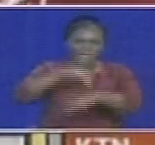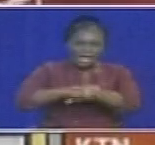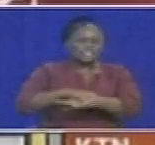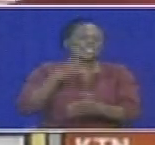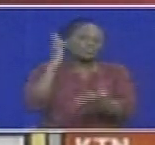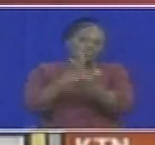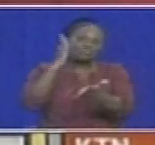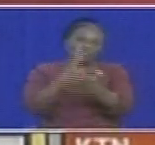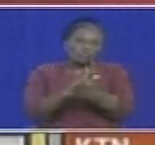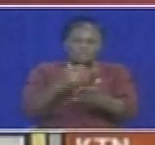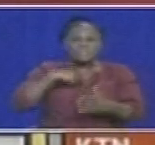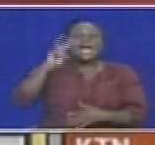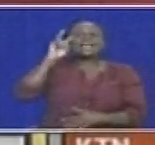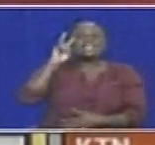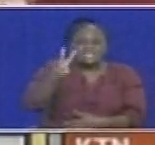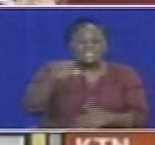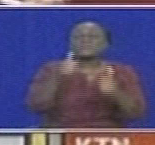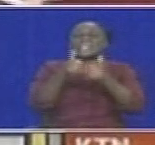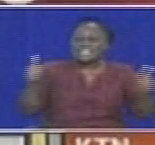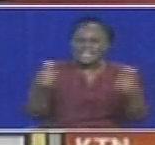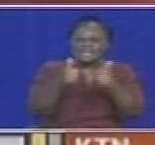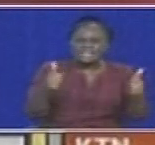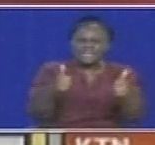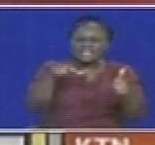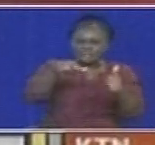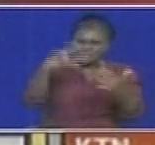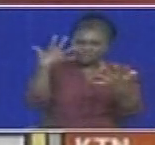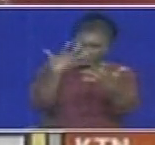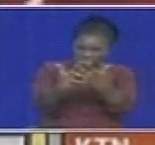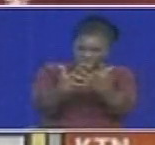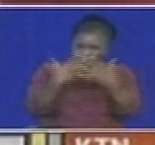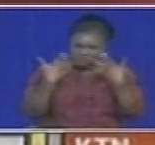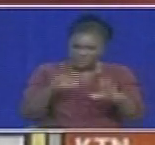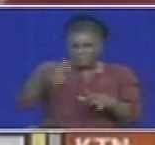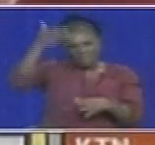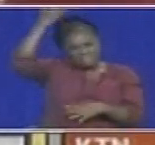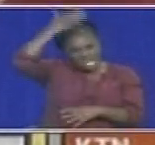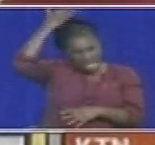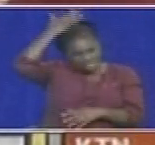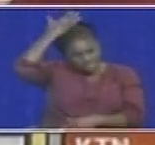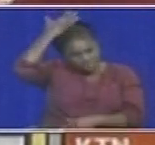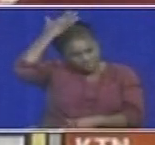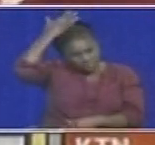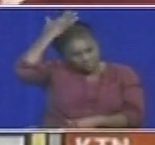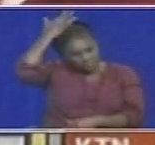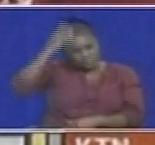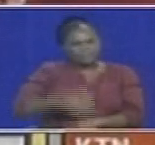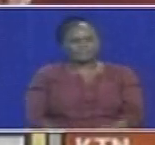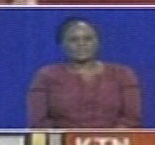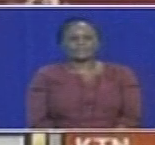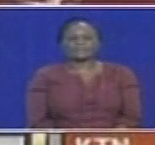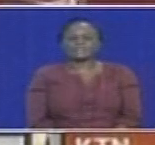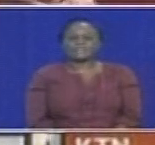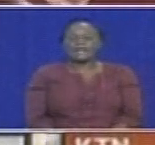walipeleka watu jumi niliona na masho haya yangu. Walipanda taxi, wao walikuwa na taxi baada ya mpira.